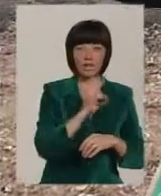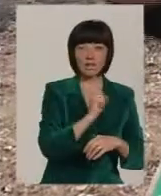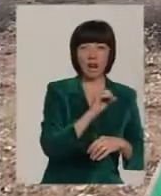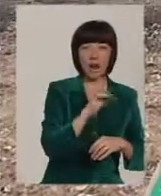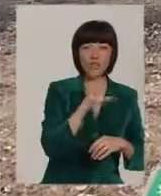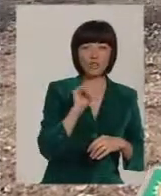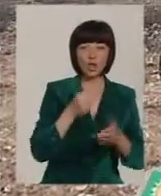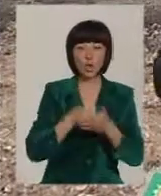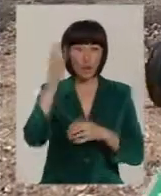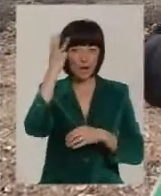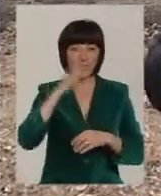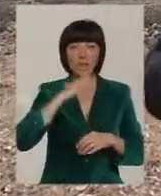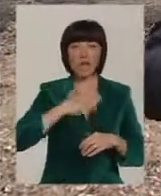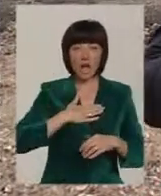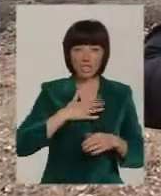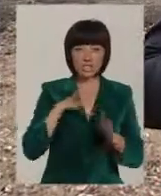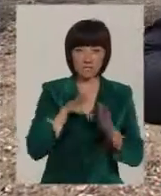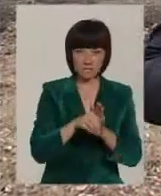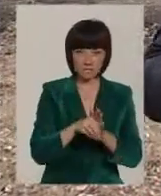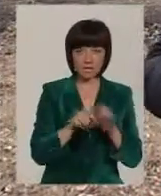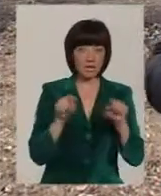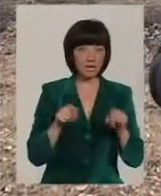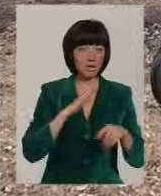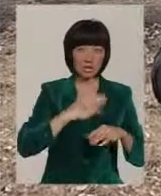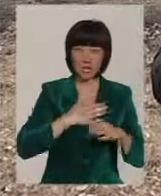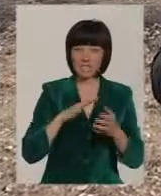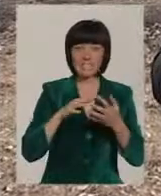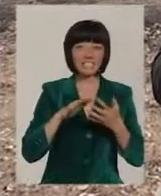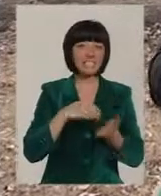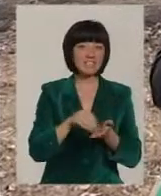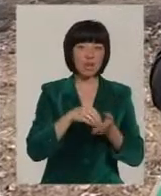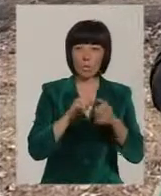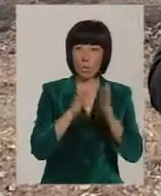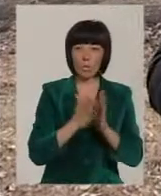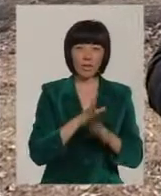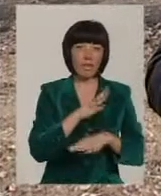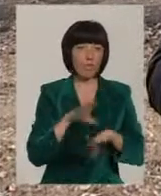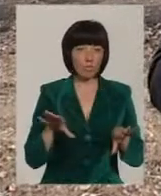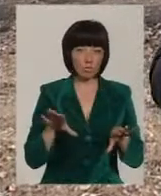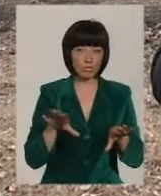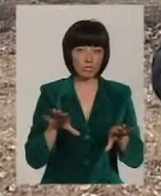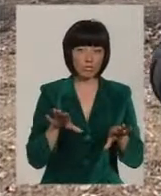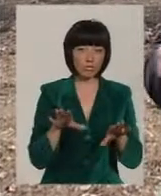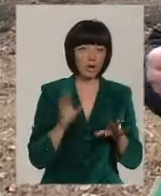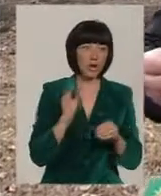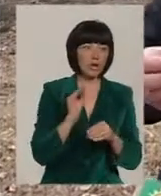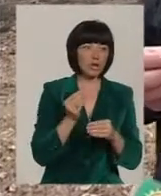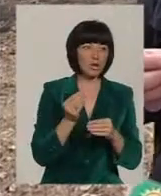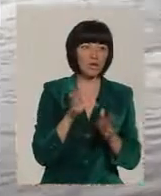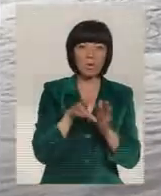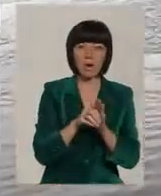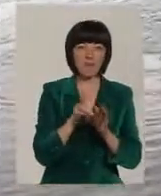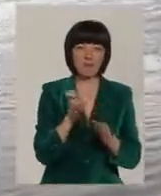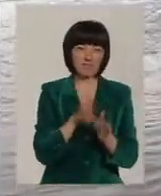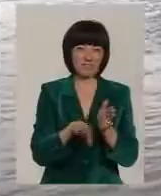самого Хмельницького. Наших містів, ну, у смислі наших, з нашого свинокомплексу, ну, там були добавки якісь там не такі, не